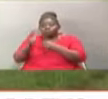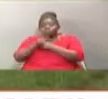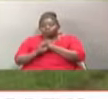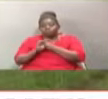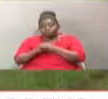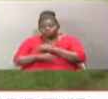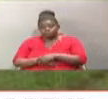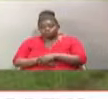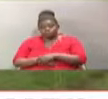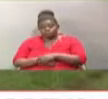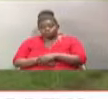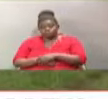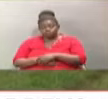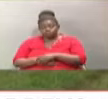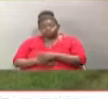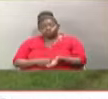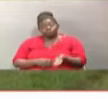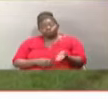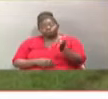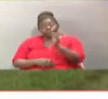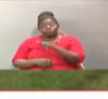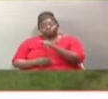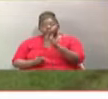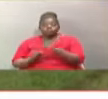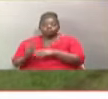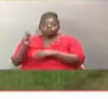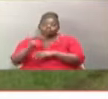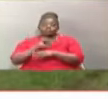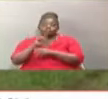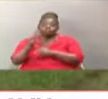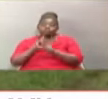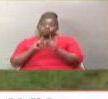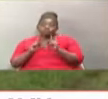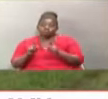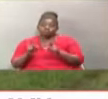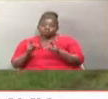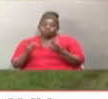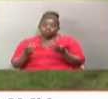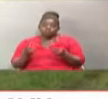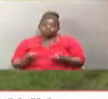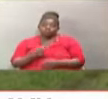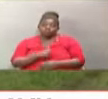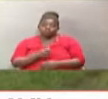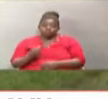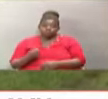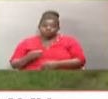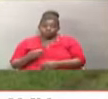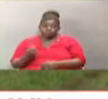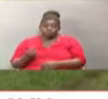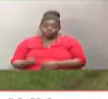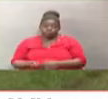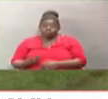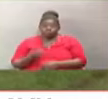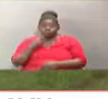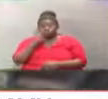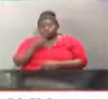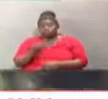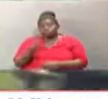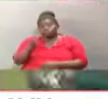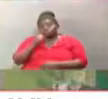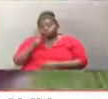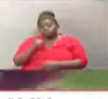Tuzze kuddiza ku bantu baffe, bakasitoma baffe, bamaama, bannamwandu